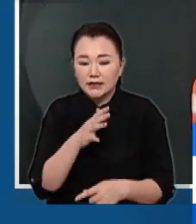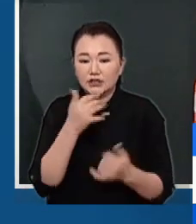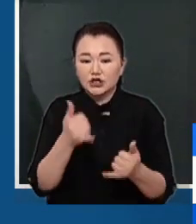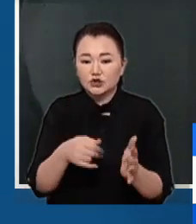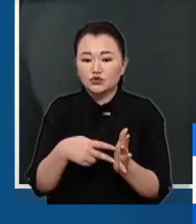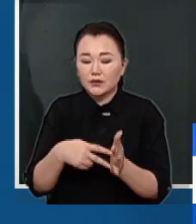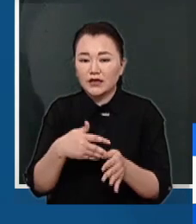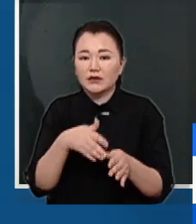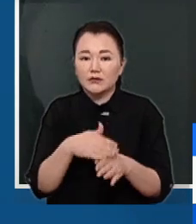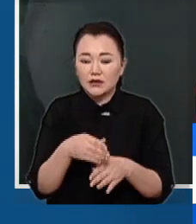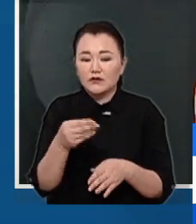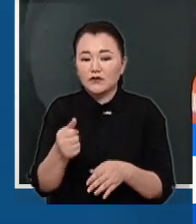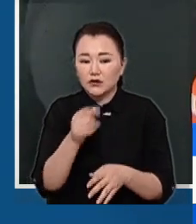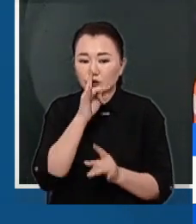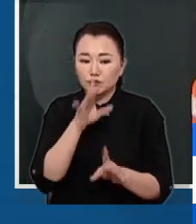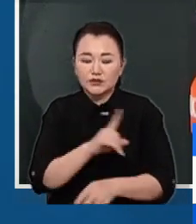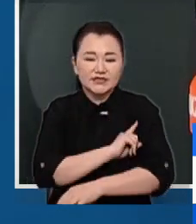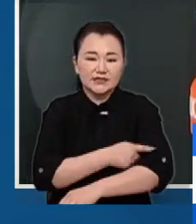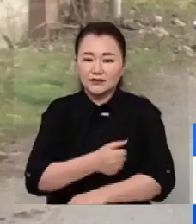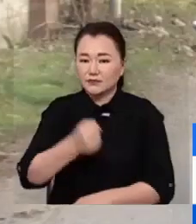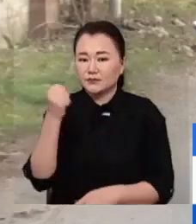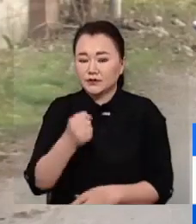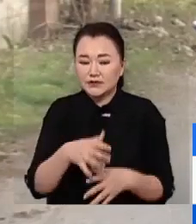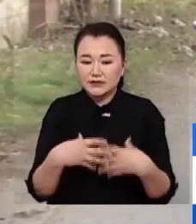суммы ипотечных выплат не будут сильно бить